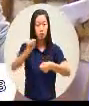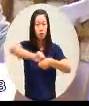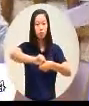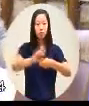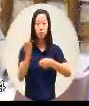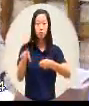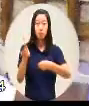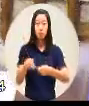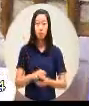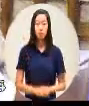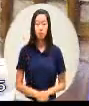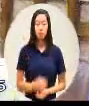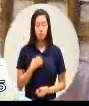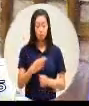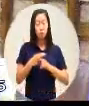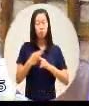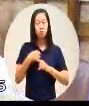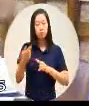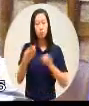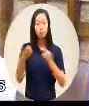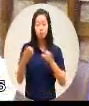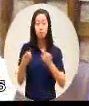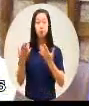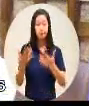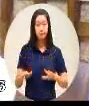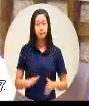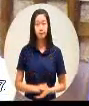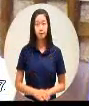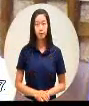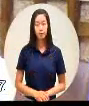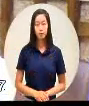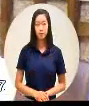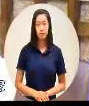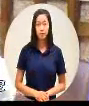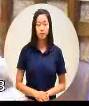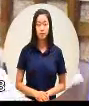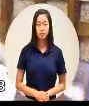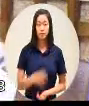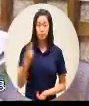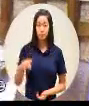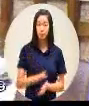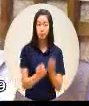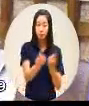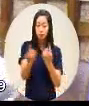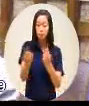里？好，我相信你们有一些讨论。好，来下一页。那我们看这个比序